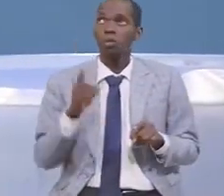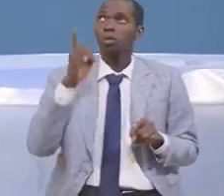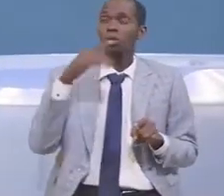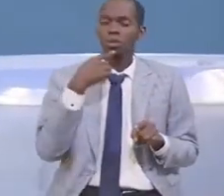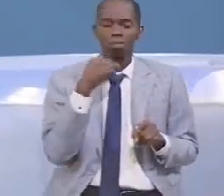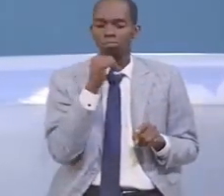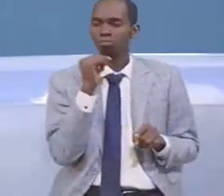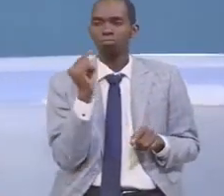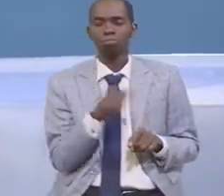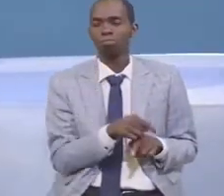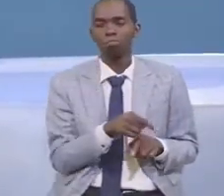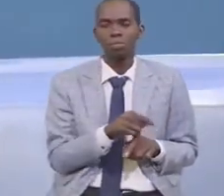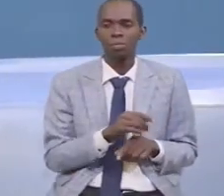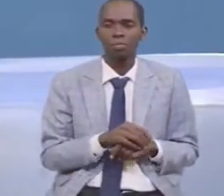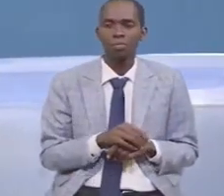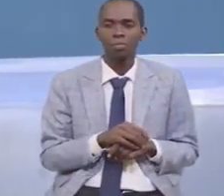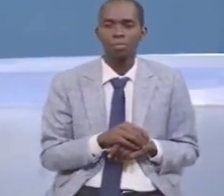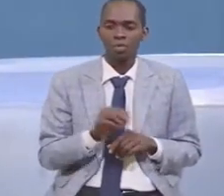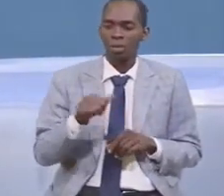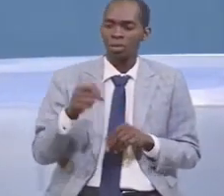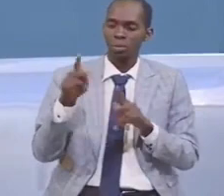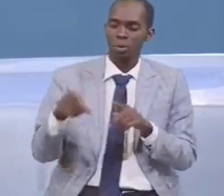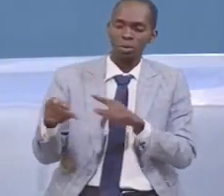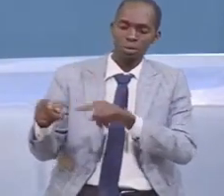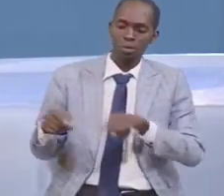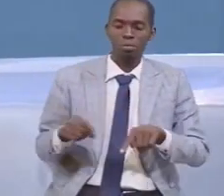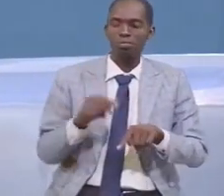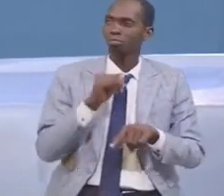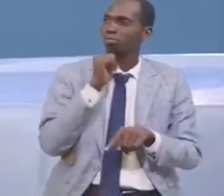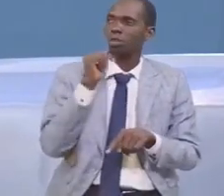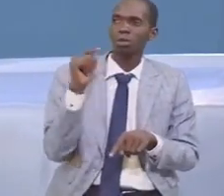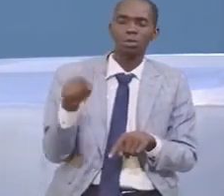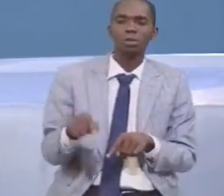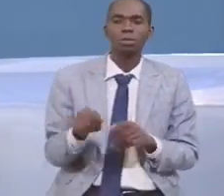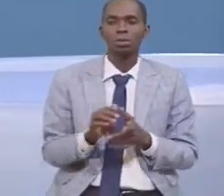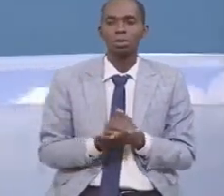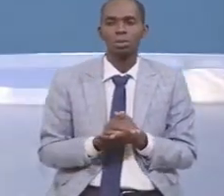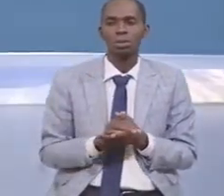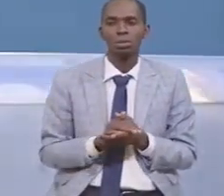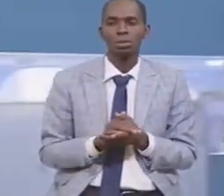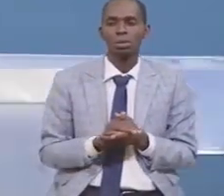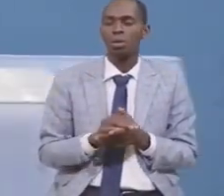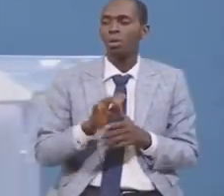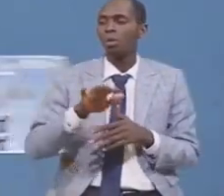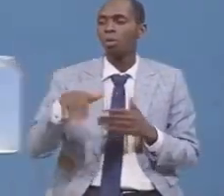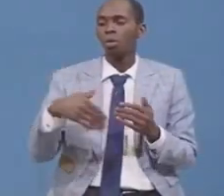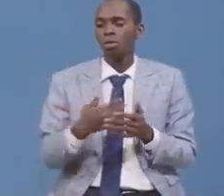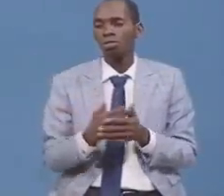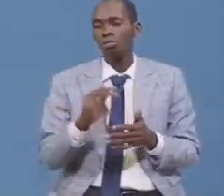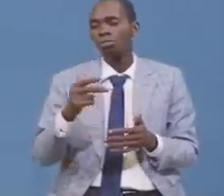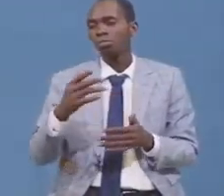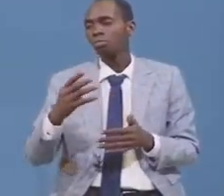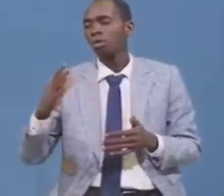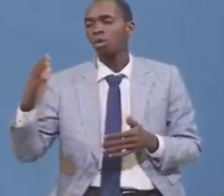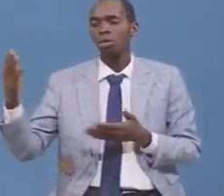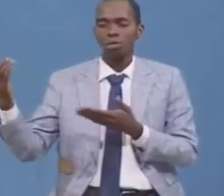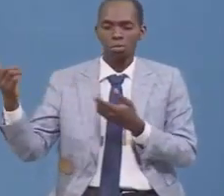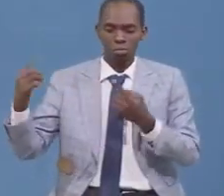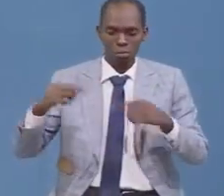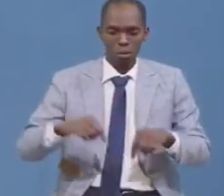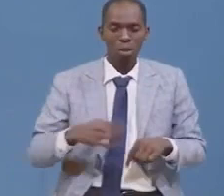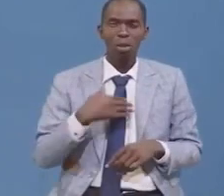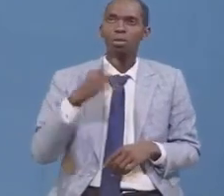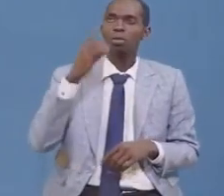ఈ యొక్క బాబు అయితే కాదన్నాడు. That one came, God said no. రెండో వ్యక్తి కూడా కాదన్నాడు. Everybody came and God said